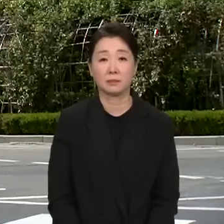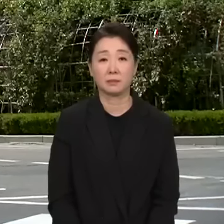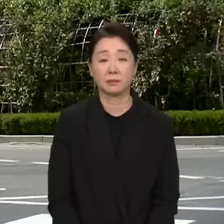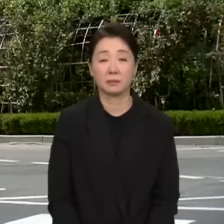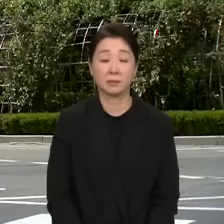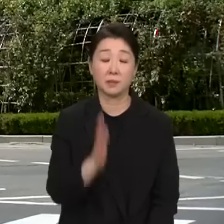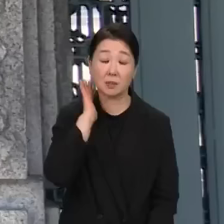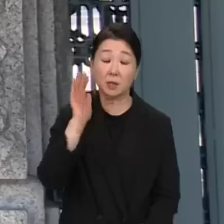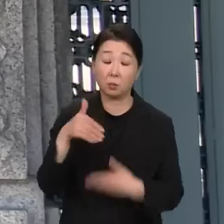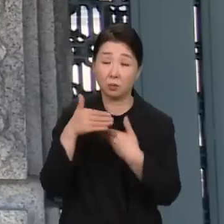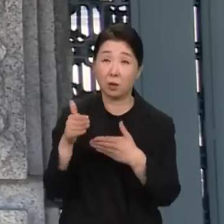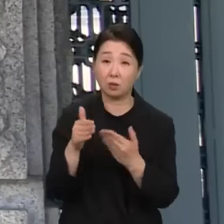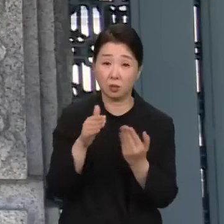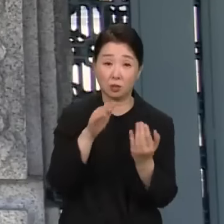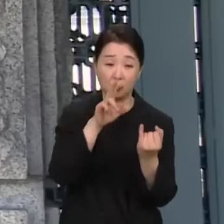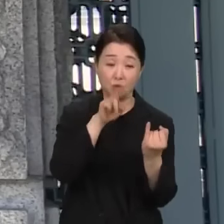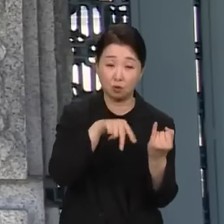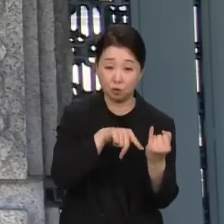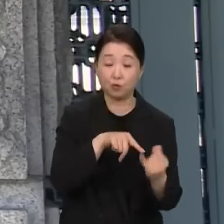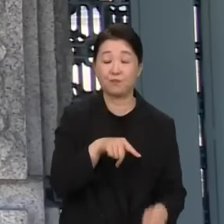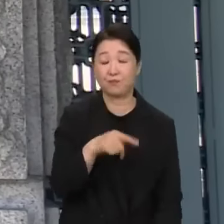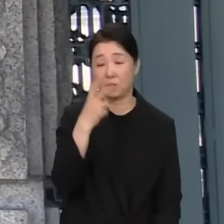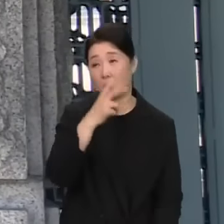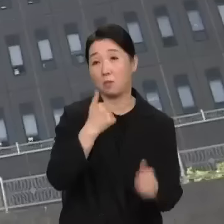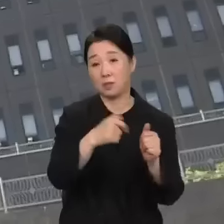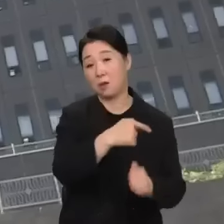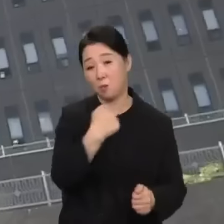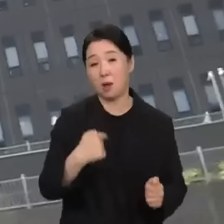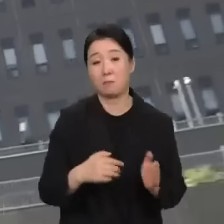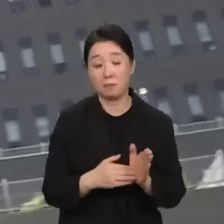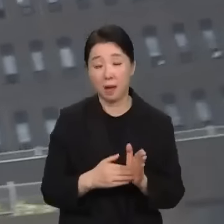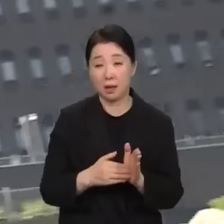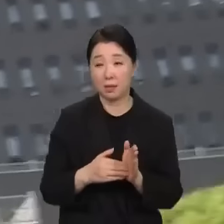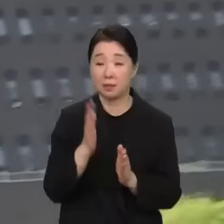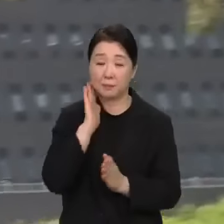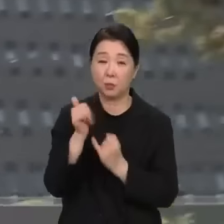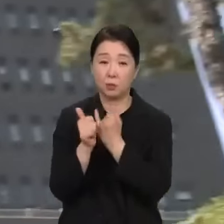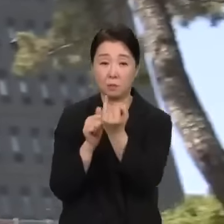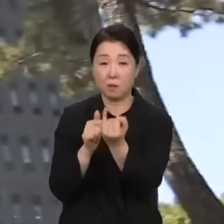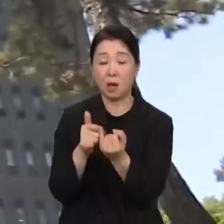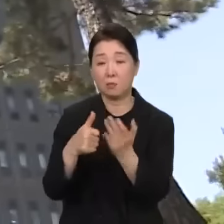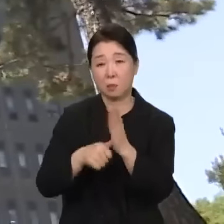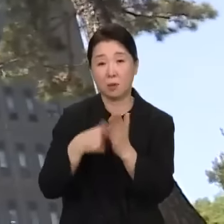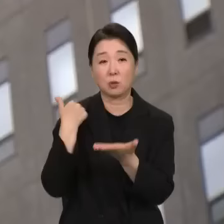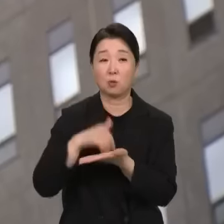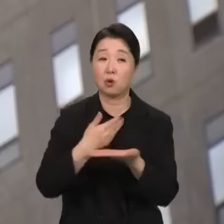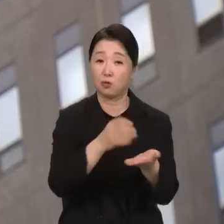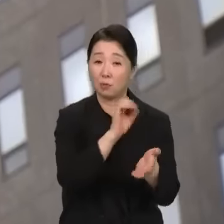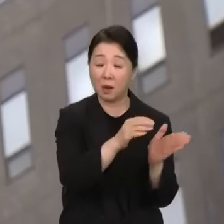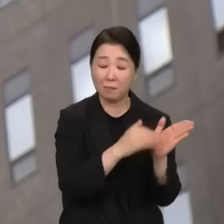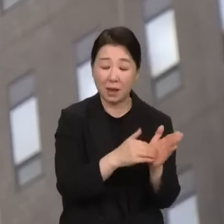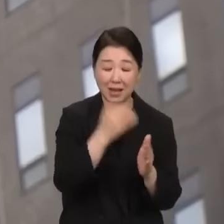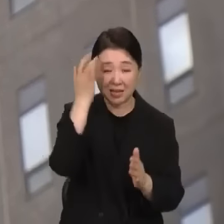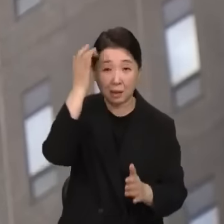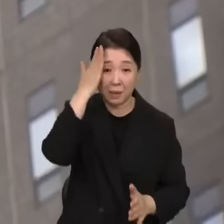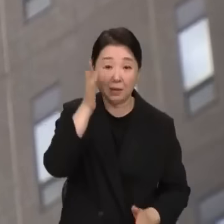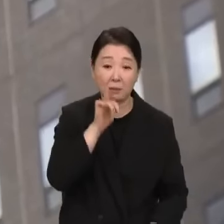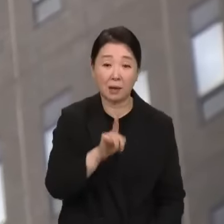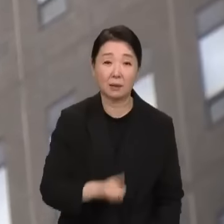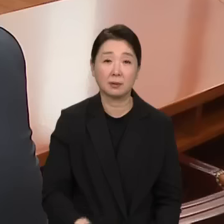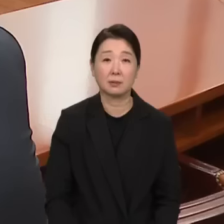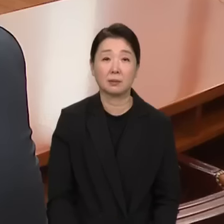대통령실 유모 행정관은 지난 3일 검찰에 나왔습니다. 김 여사가 명품백을 돌려주라고 했지만 깜빡했다고